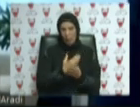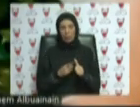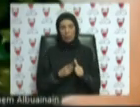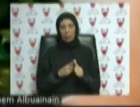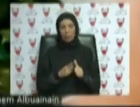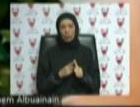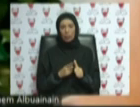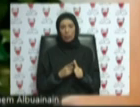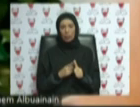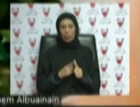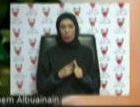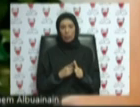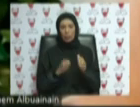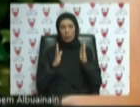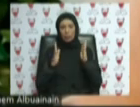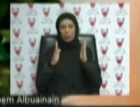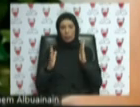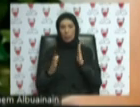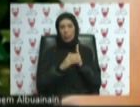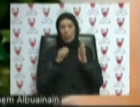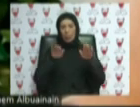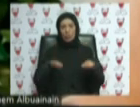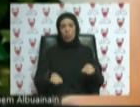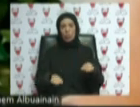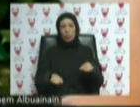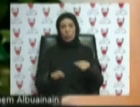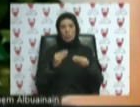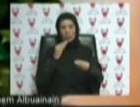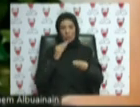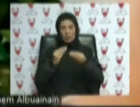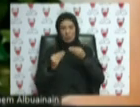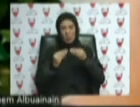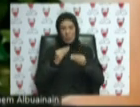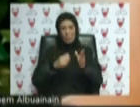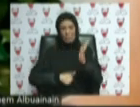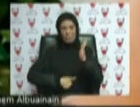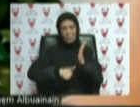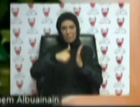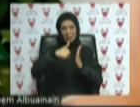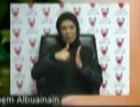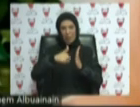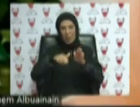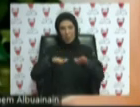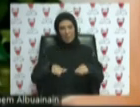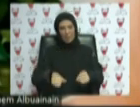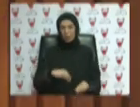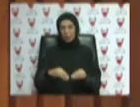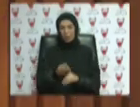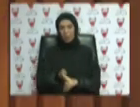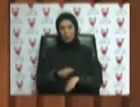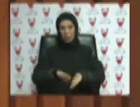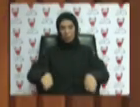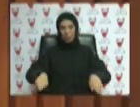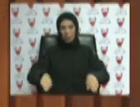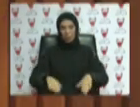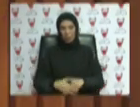التشريعية، خاصة ان يكون ايضا العنصر الاهم ان نحافظ دوما على تواجد